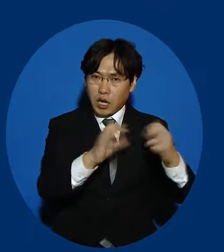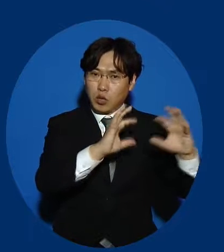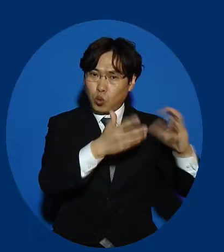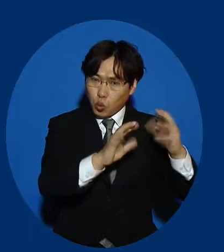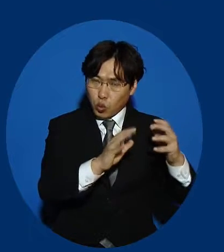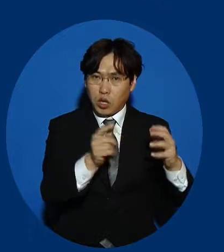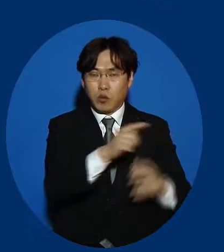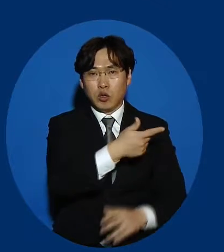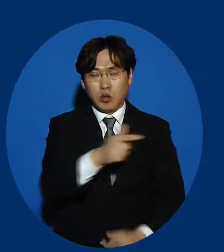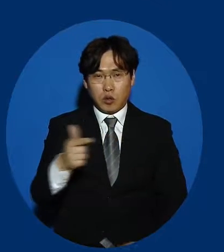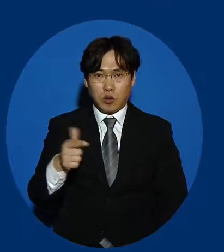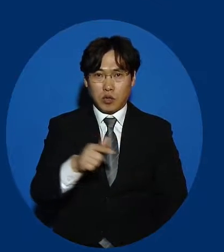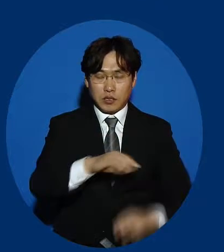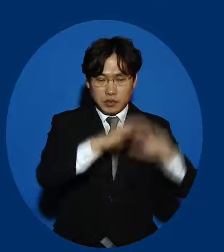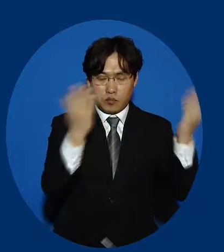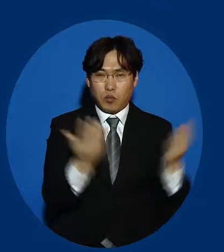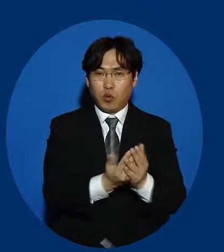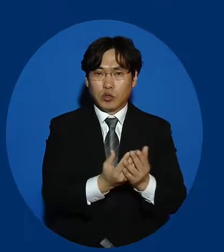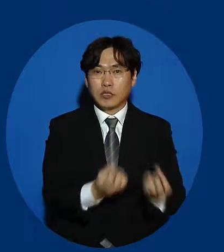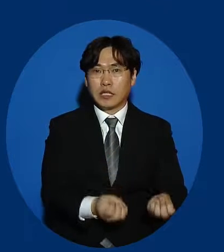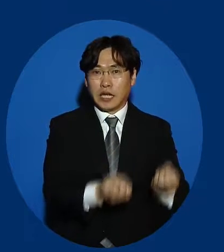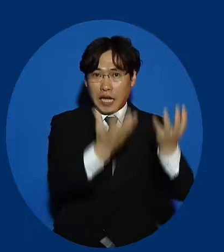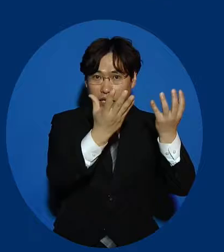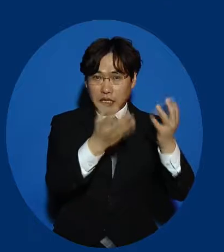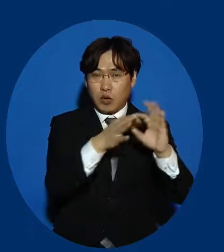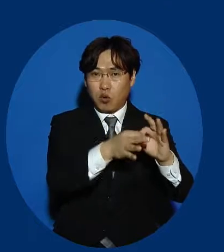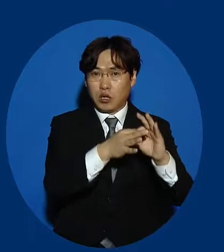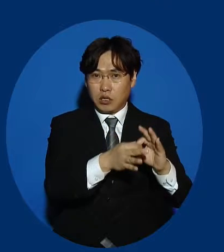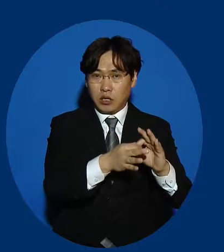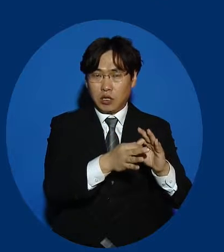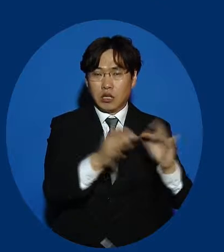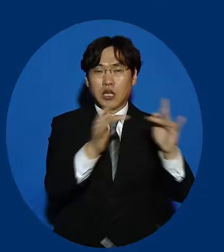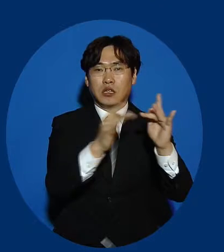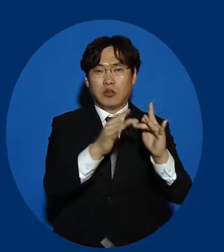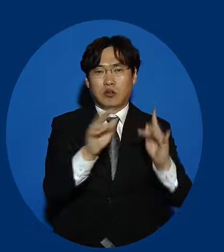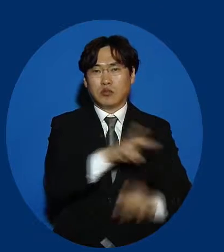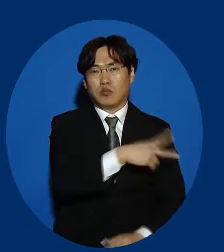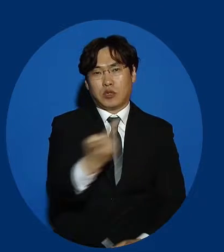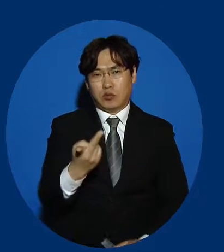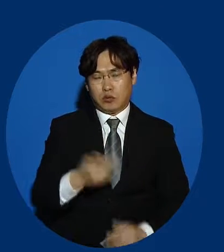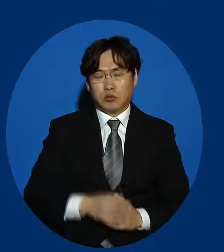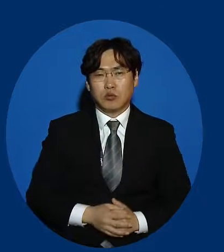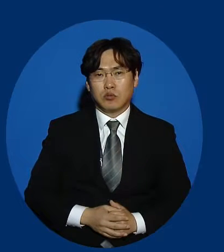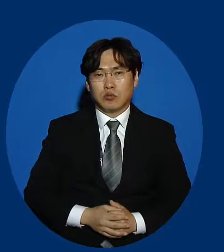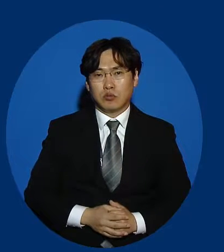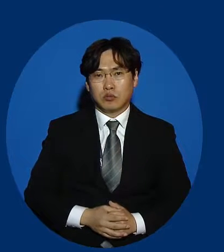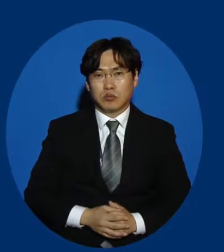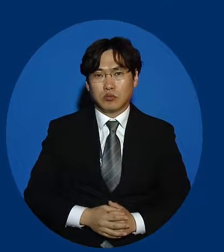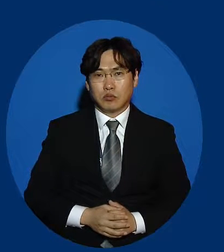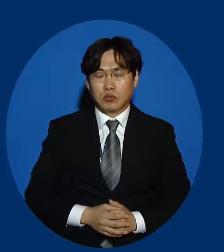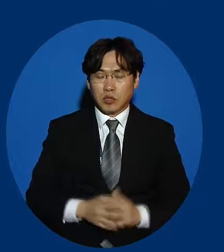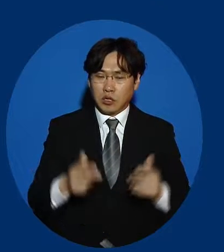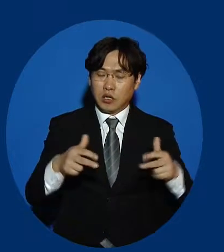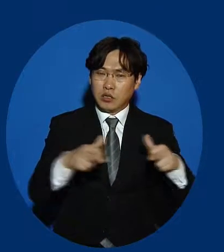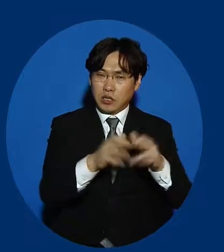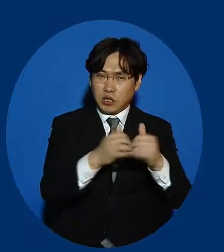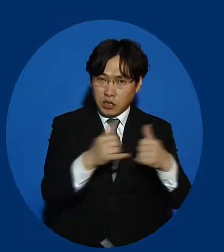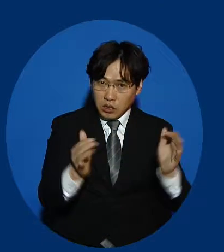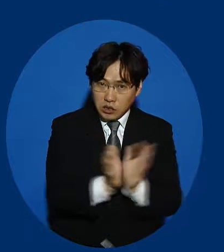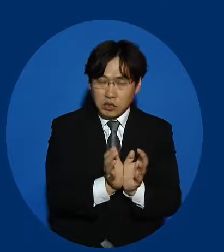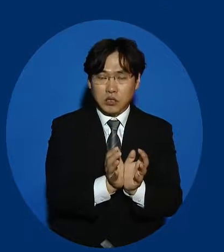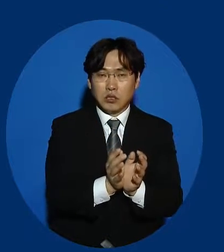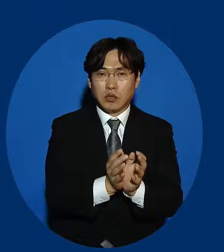아니면 토론회라든가 이런 그 모임들을 다 온라인으로 전환시켰어요. 전환시키다 보니까 그건 장애인단체만 그러지